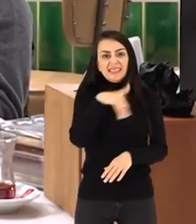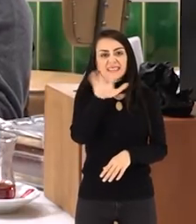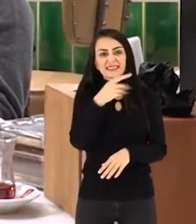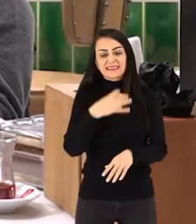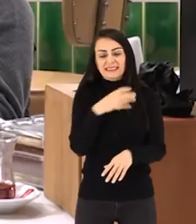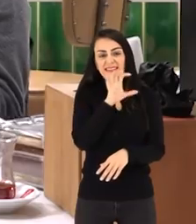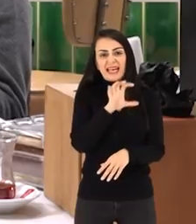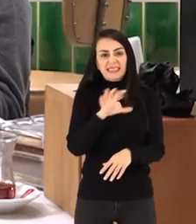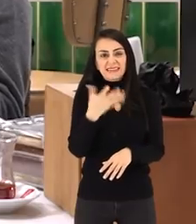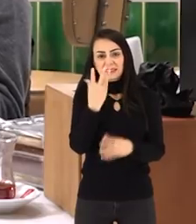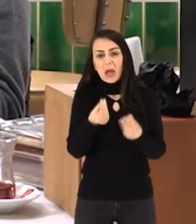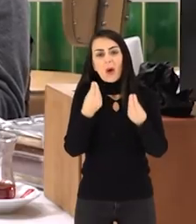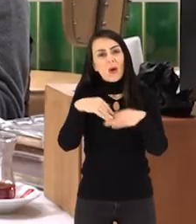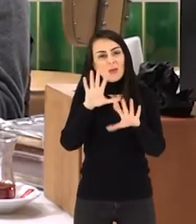olmayanı